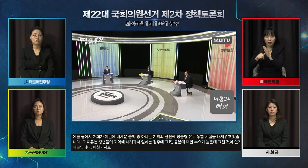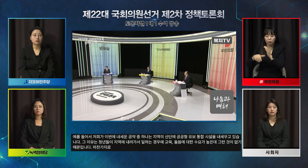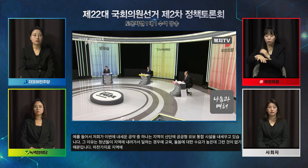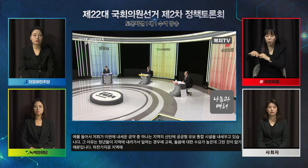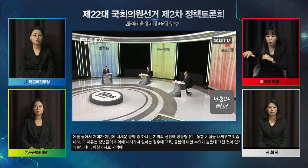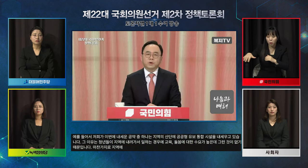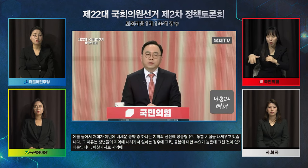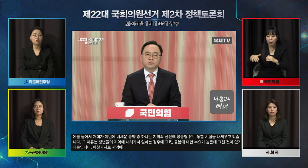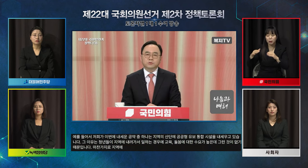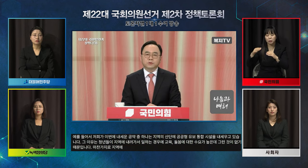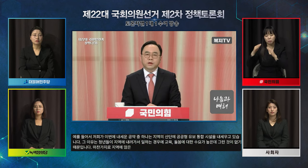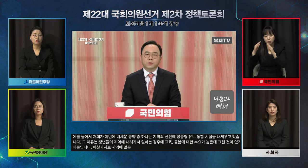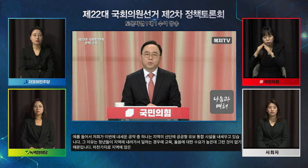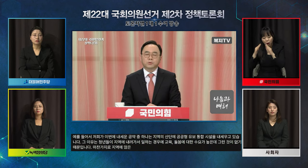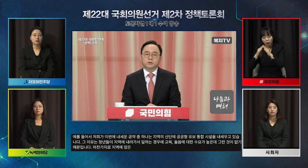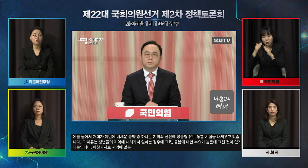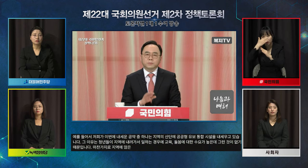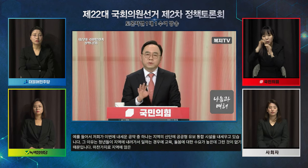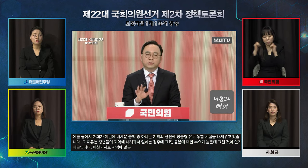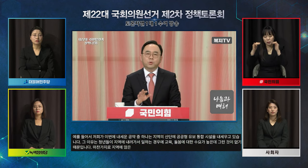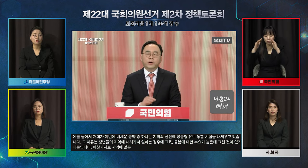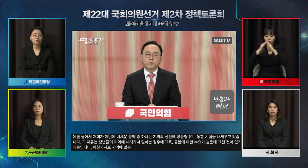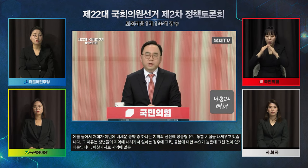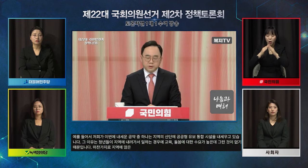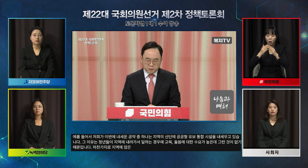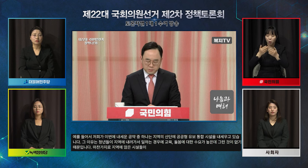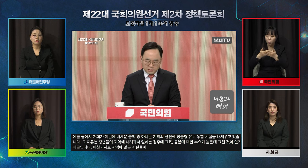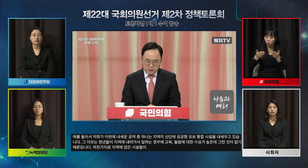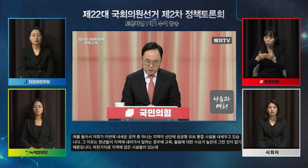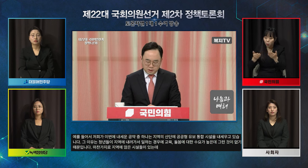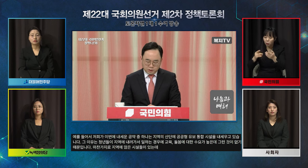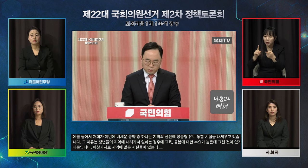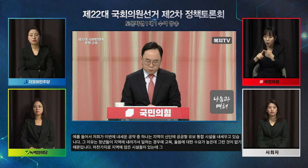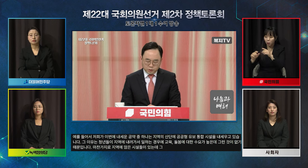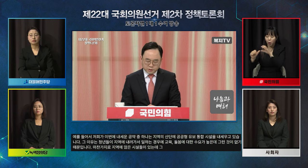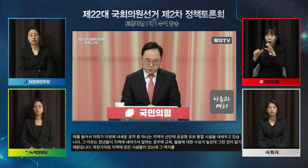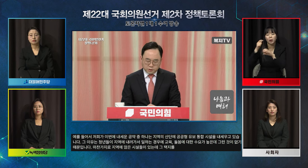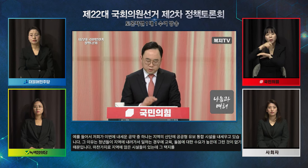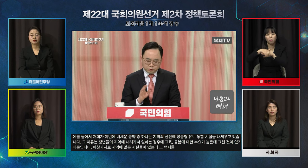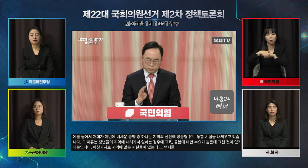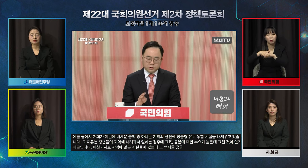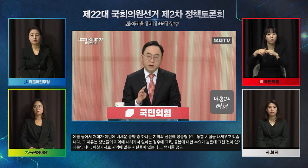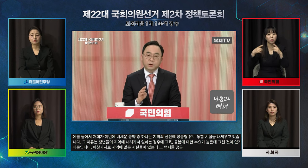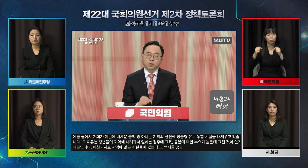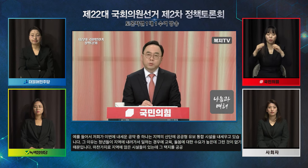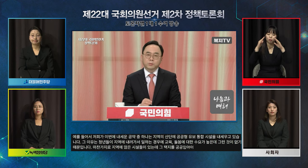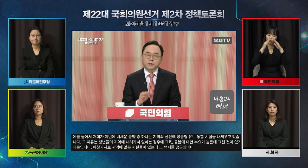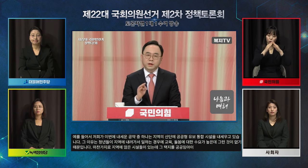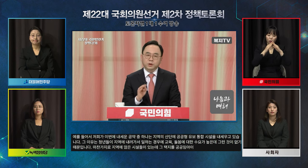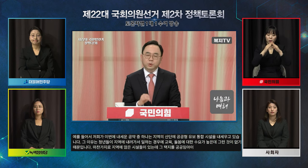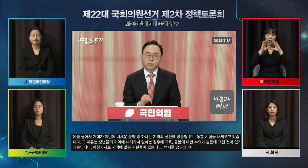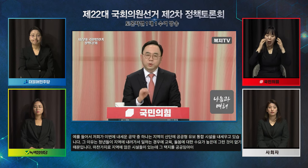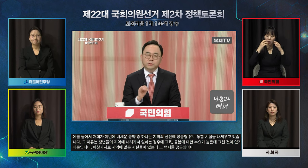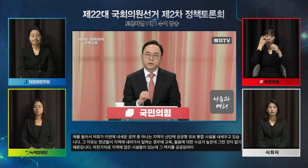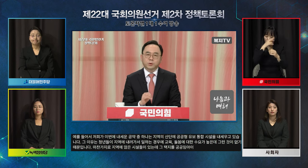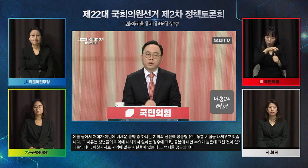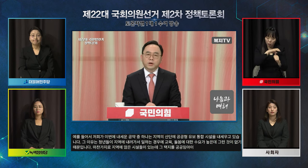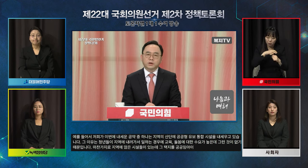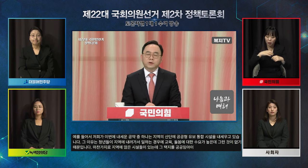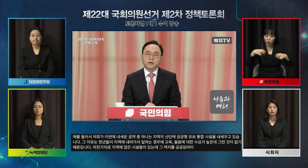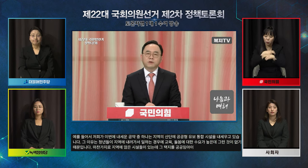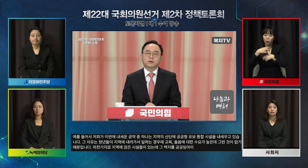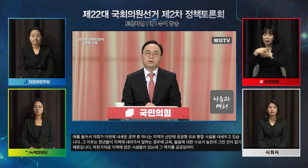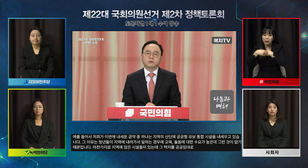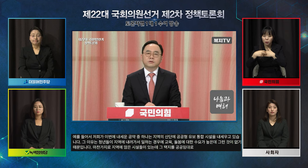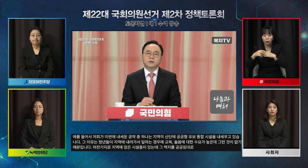청년들을 위한 주택 공급지로 활용할 예정입니다. 이걸 통해서 주거나 돌봄이나 교통 의료